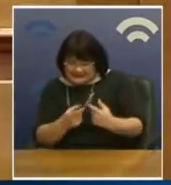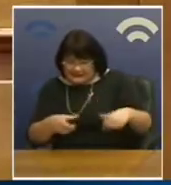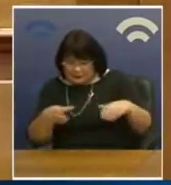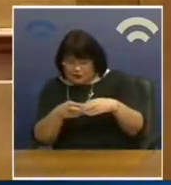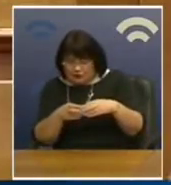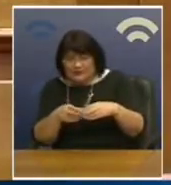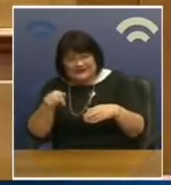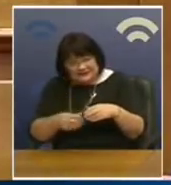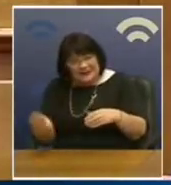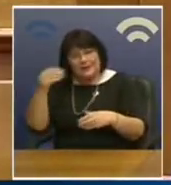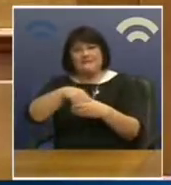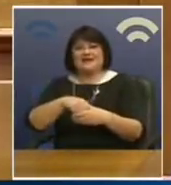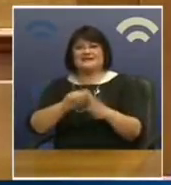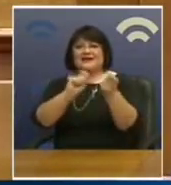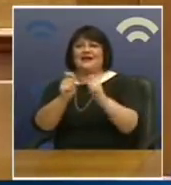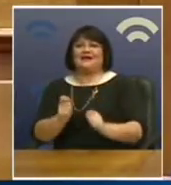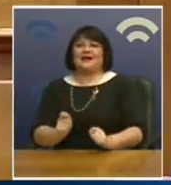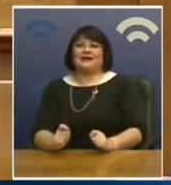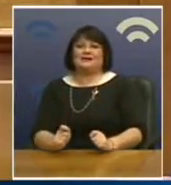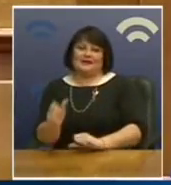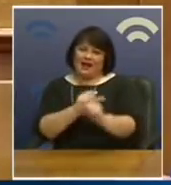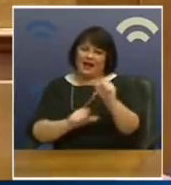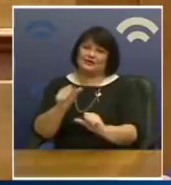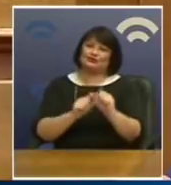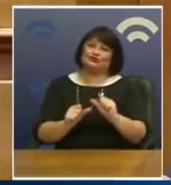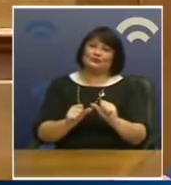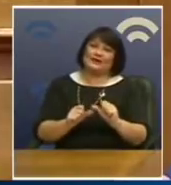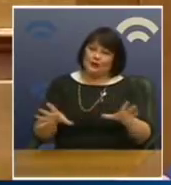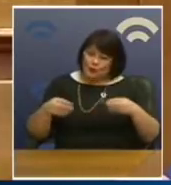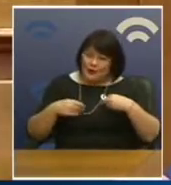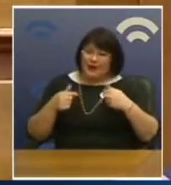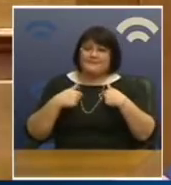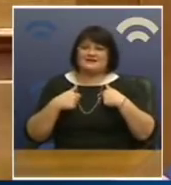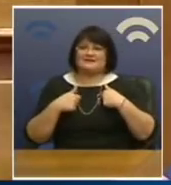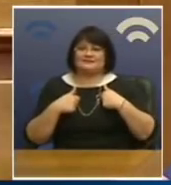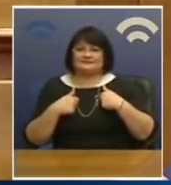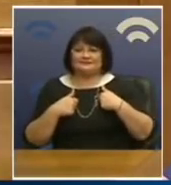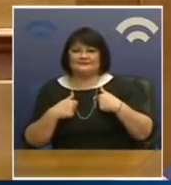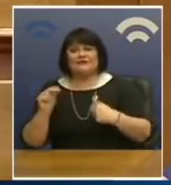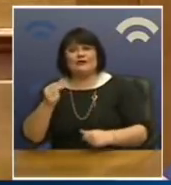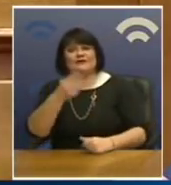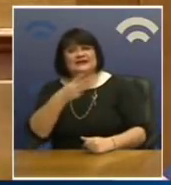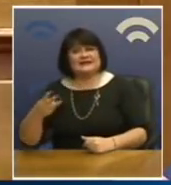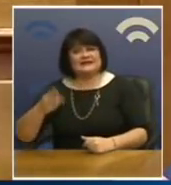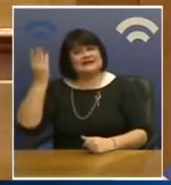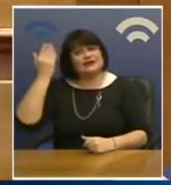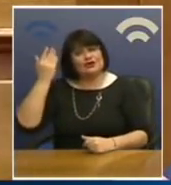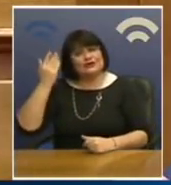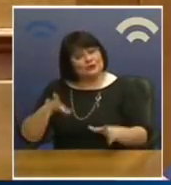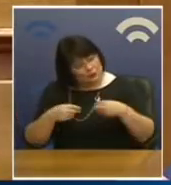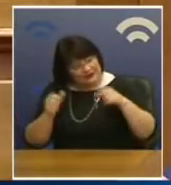βρίσκεται σήμερα στις αναθεωρητές διατάξεις επειδή την αποδέχτηκαν οι βουλευτές του ΣΥΡΙΖΑ στην προτείνουσα